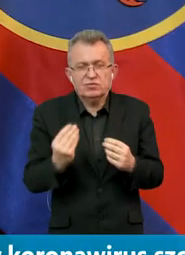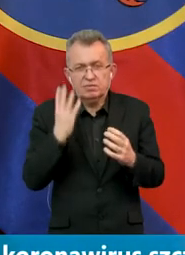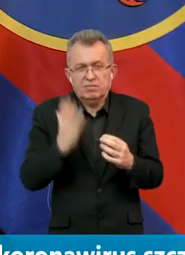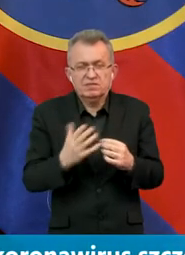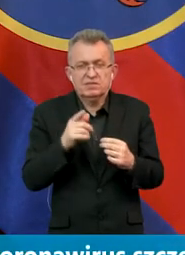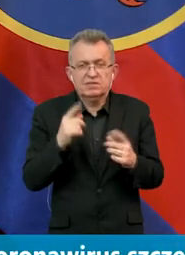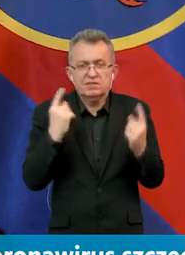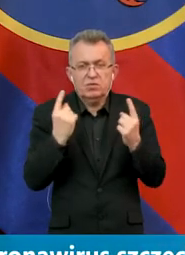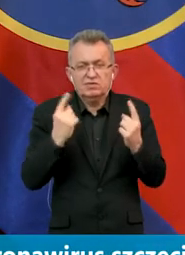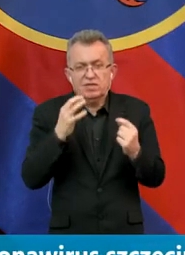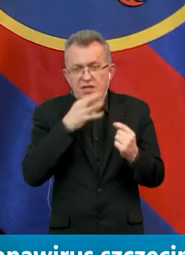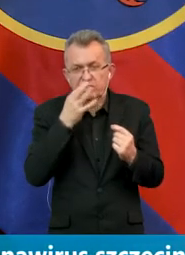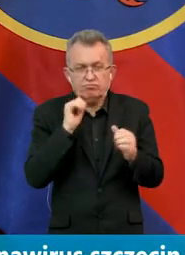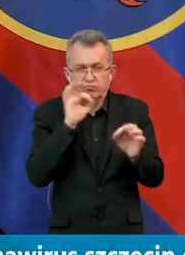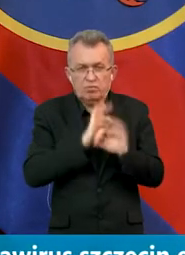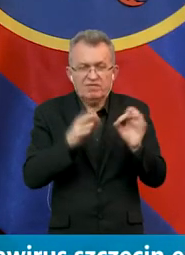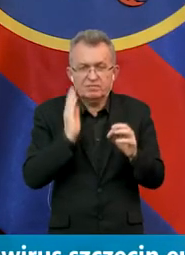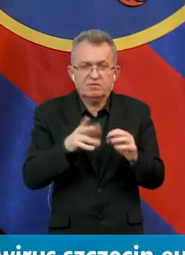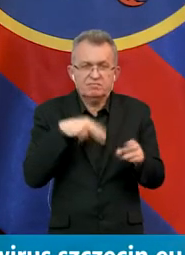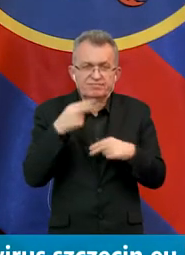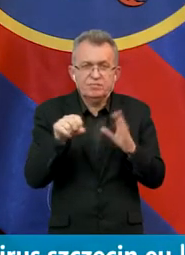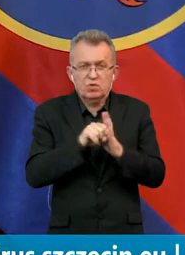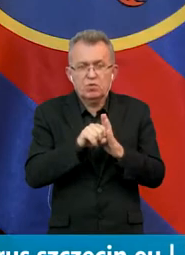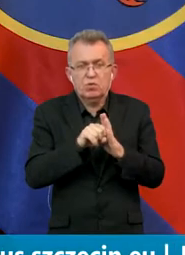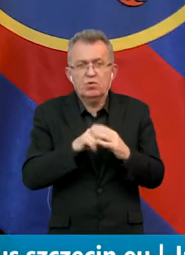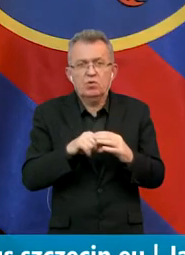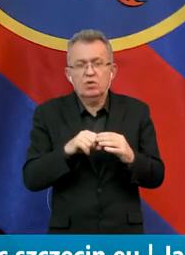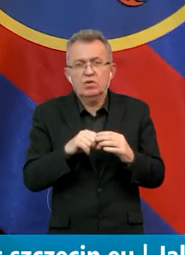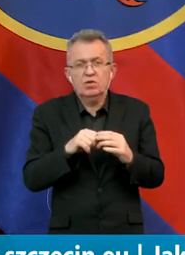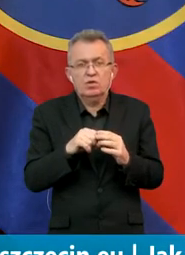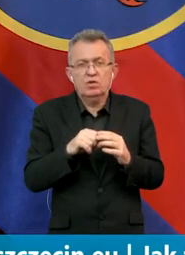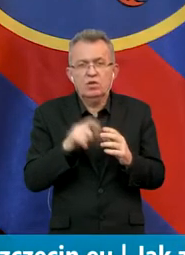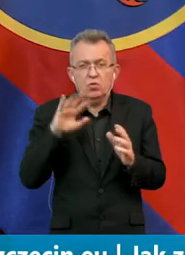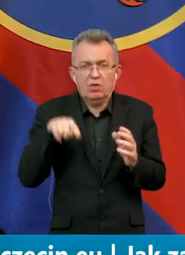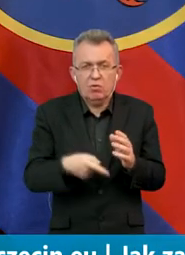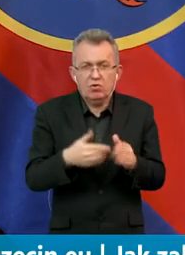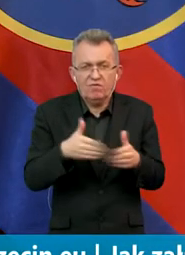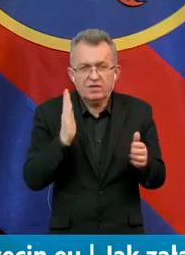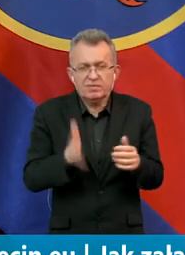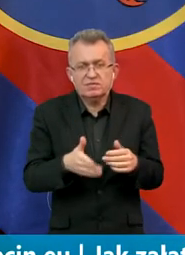sytuacja poprawiać, ponieważ będziemy oddawali do użytku głębokie, będzie